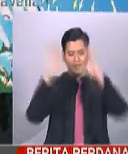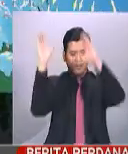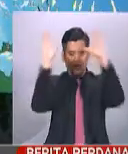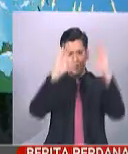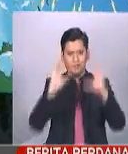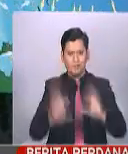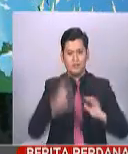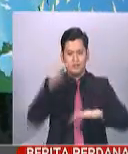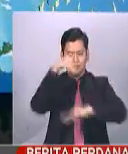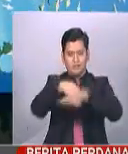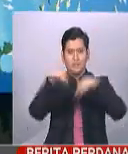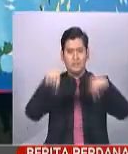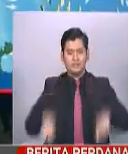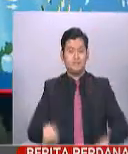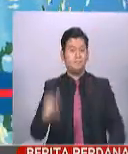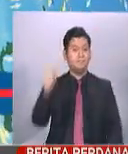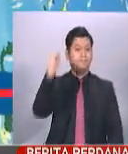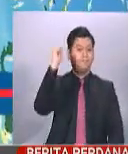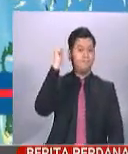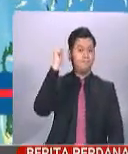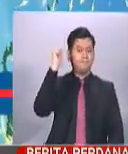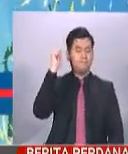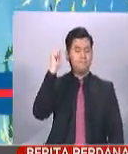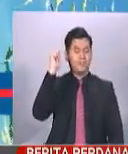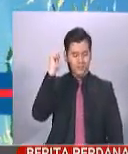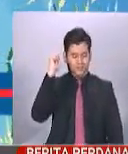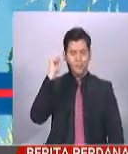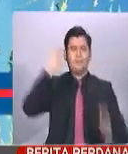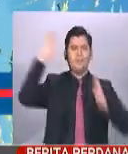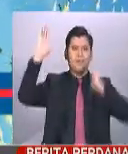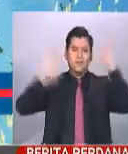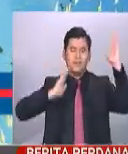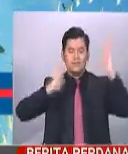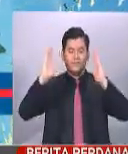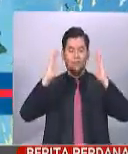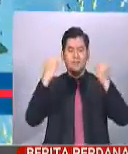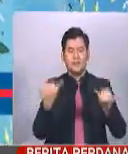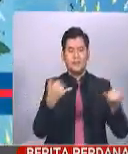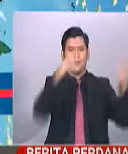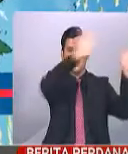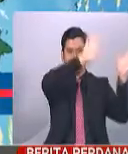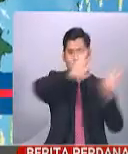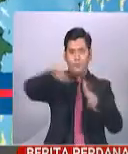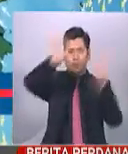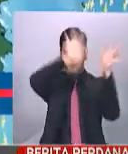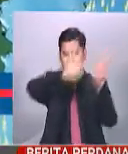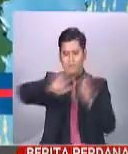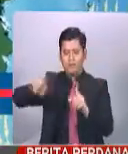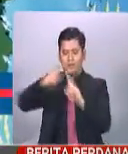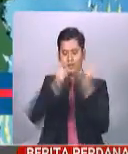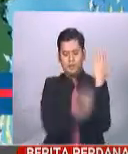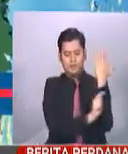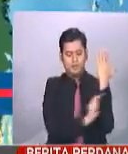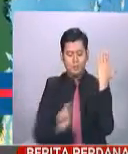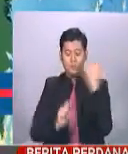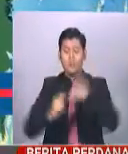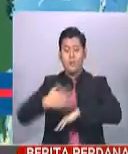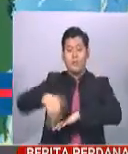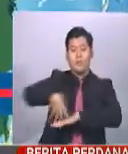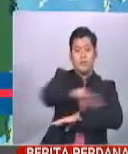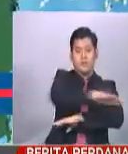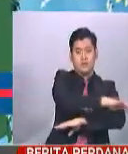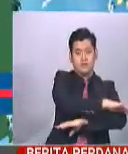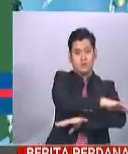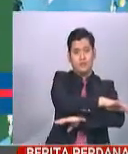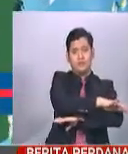perhatikan lebih dahulu panco tak hanya pembukaan yaitu lantai negara kita yang masih lagi menerima tiupan angin dari timur laut Namun demikian copan